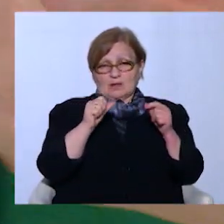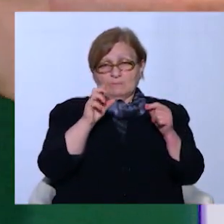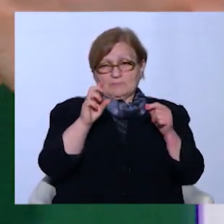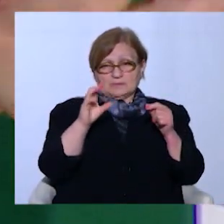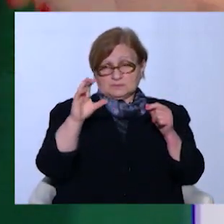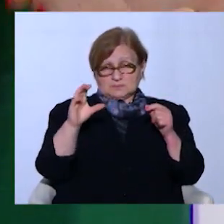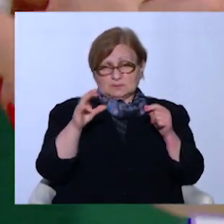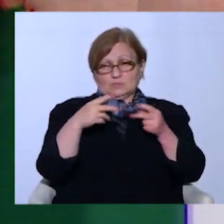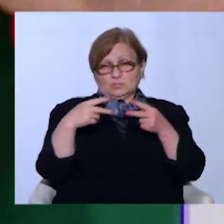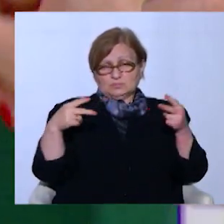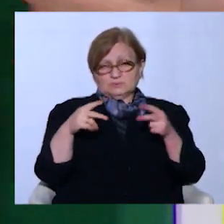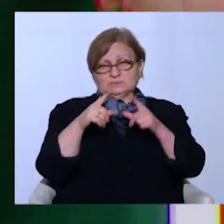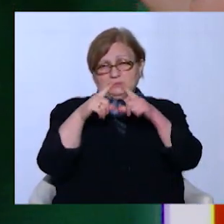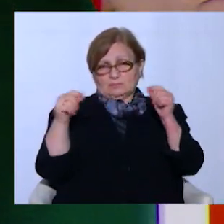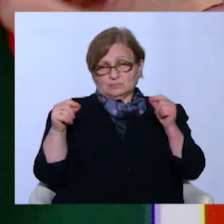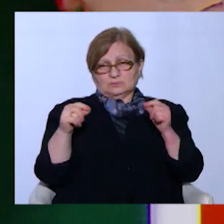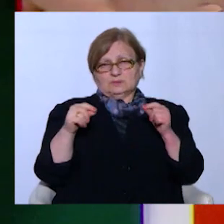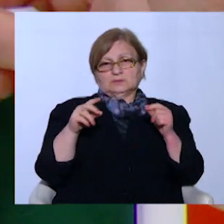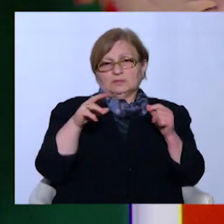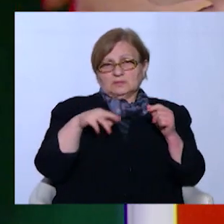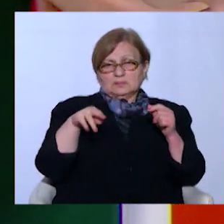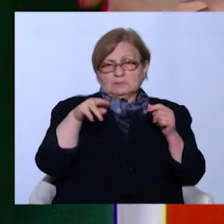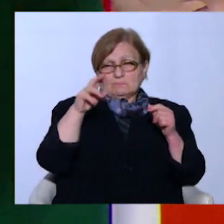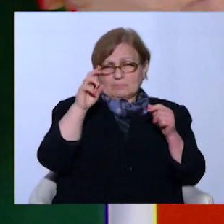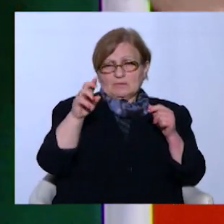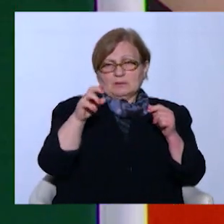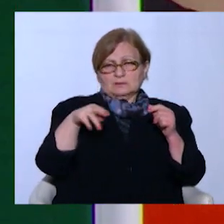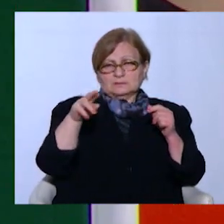ABC უდრის სამკუთხედ